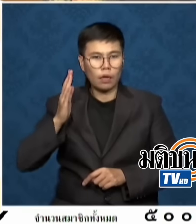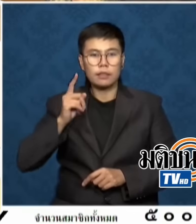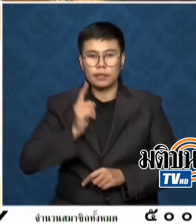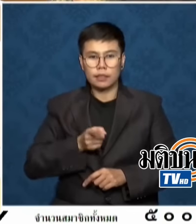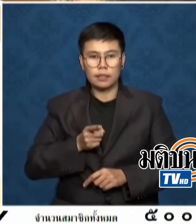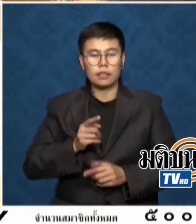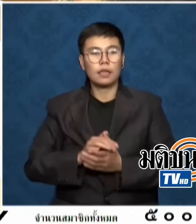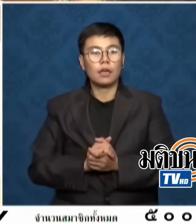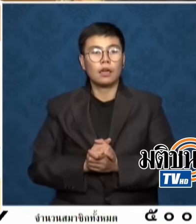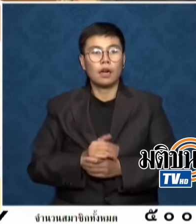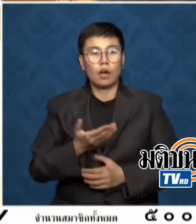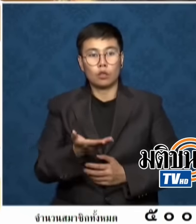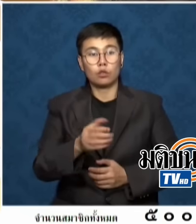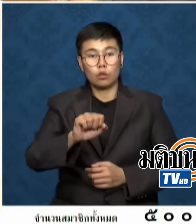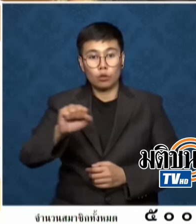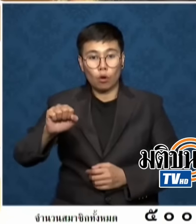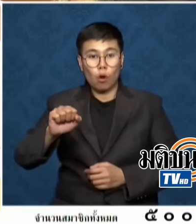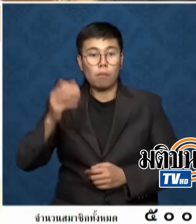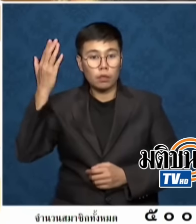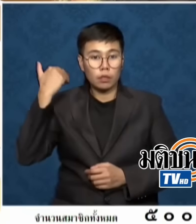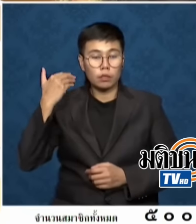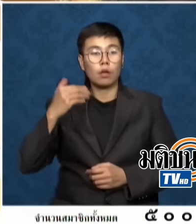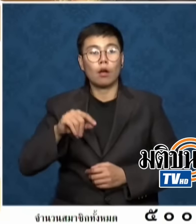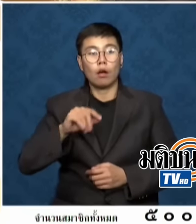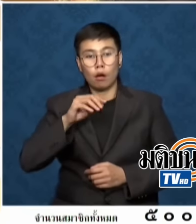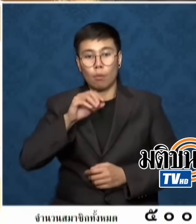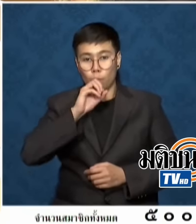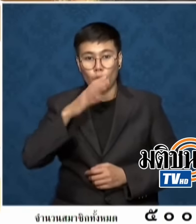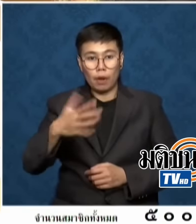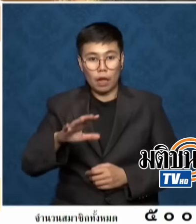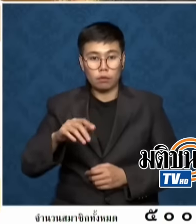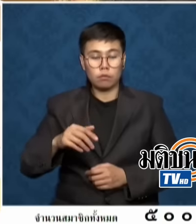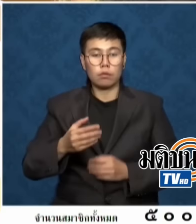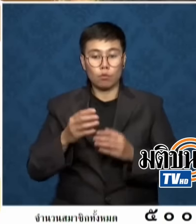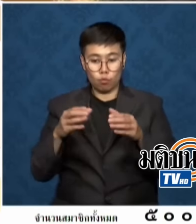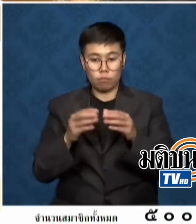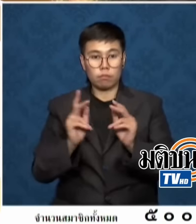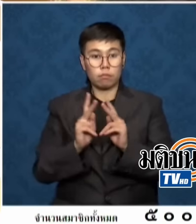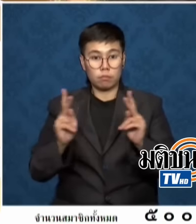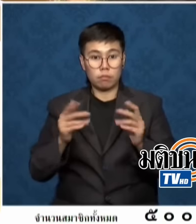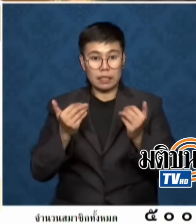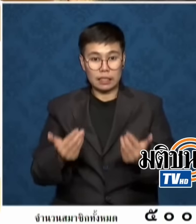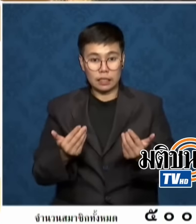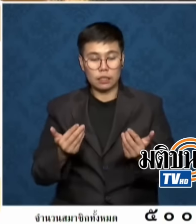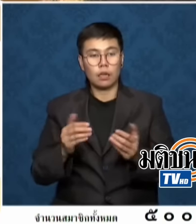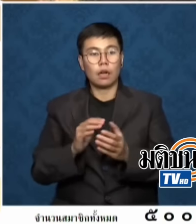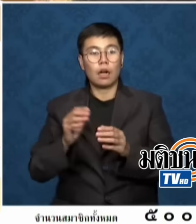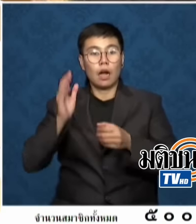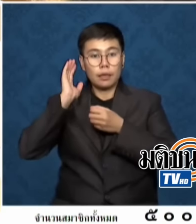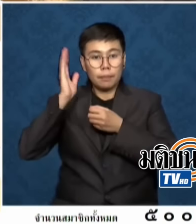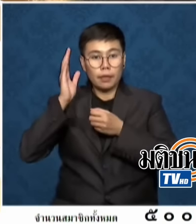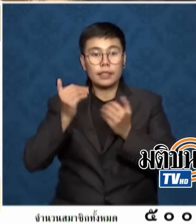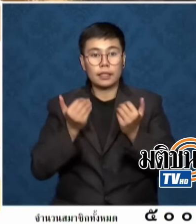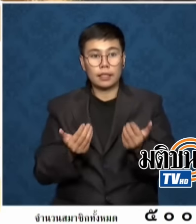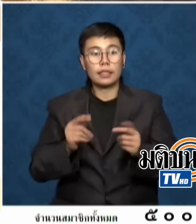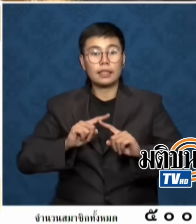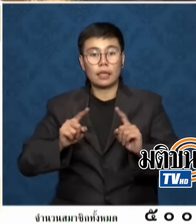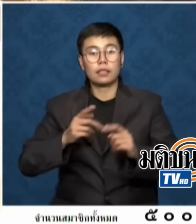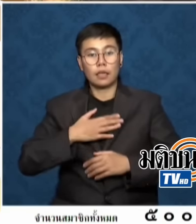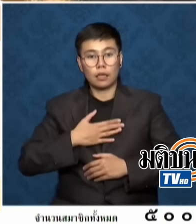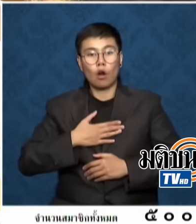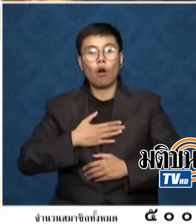ที่เพื่อนสมาชิกได้พูดไปแล้วนะคะในชั้นกรรมาธิการนี้ ในชั้นการอภิปรายนี้แต่ดิฉันข